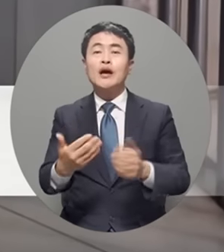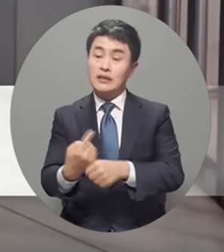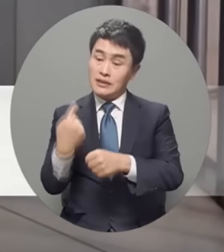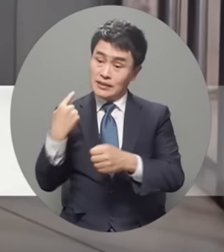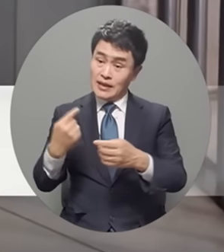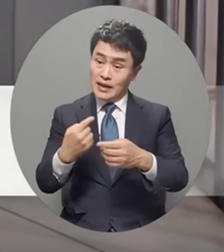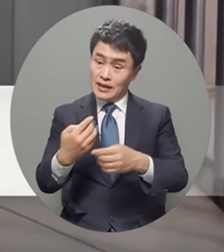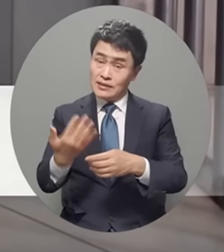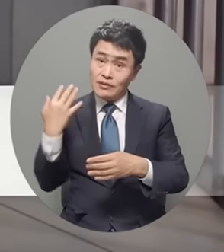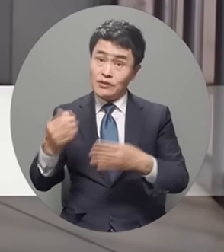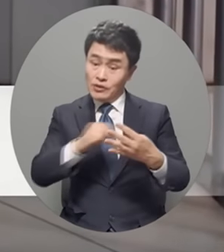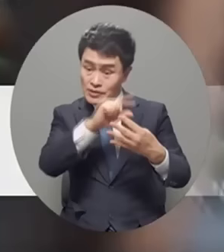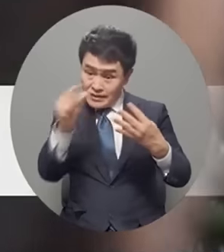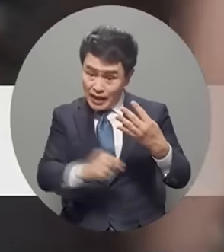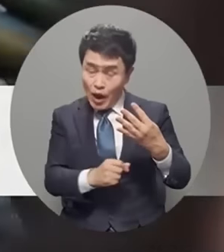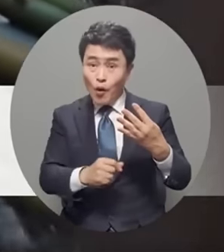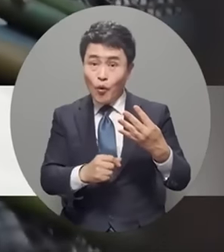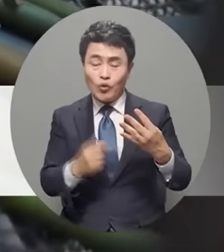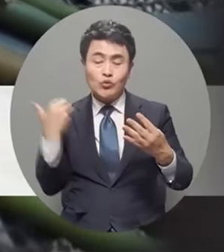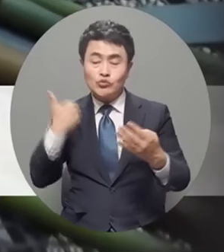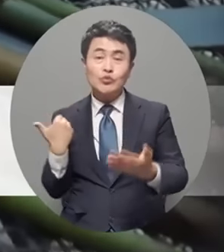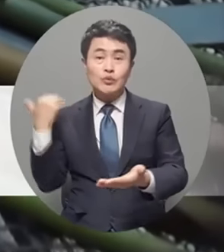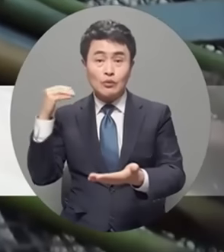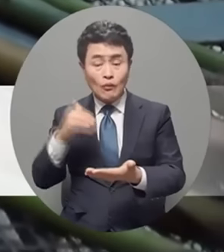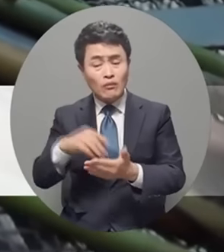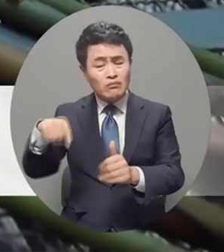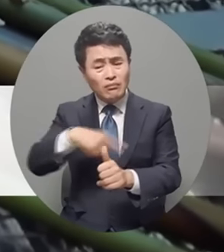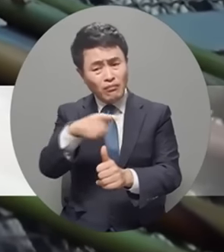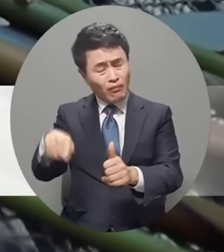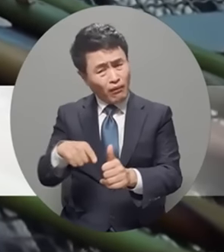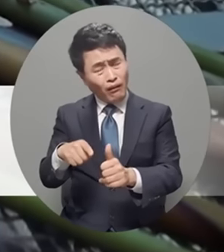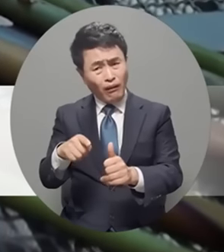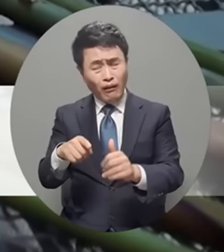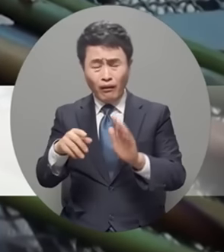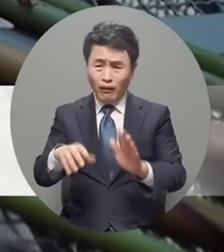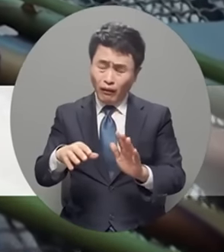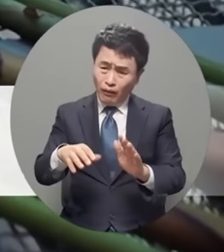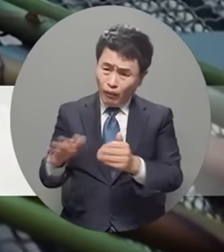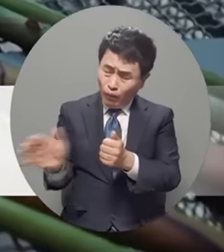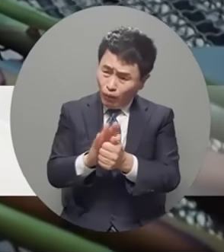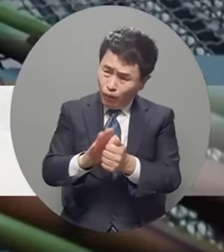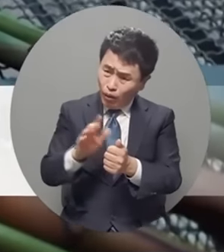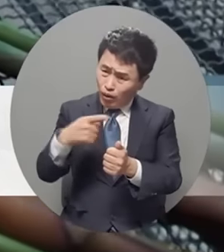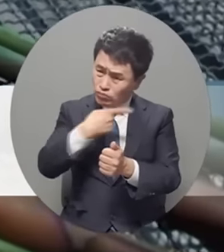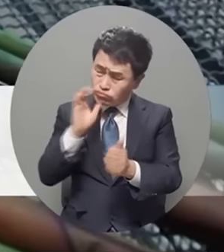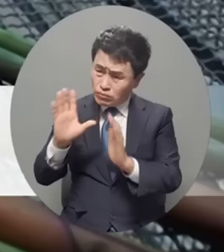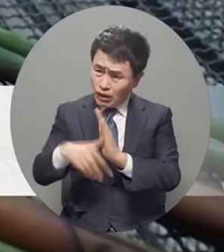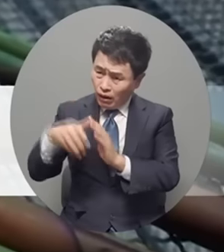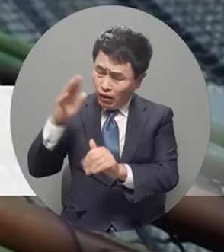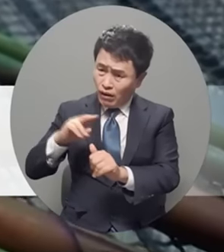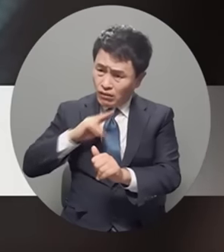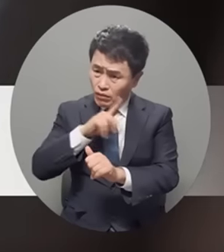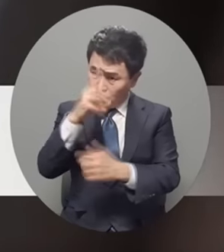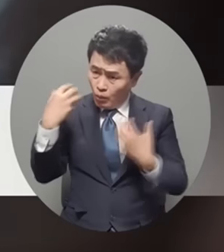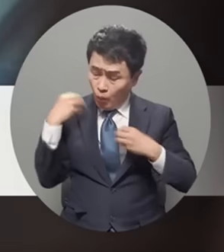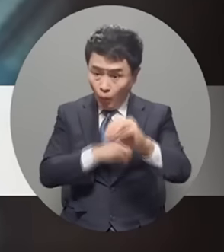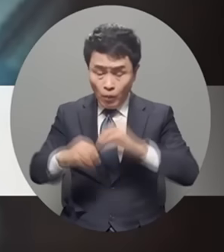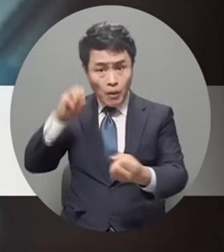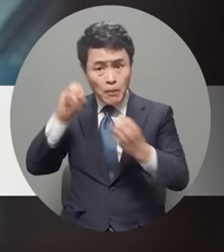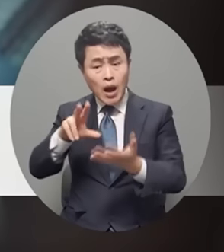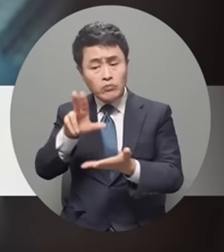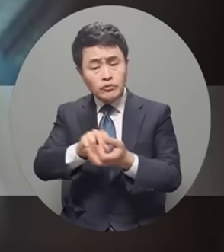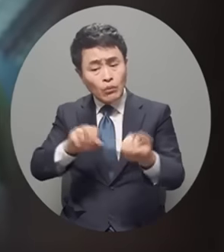중국으로 돌아갔는데 이후 현지에서 열악한 대우를 받고 있다는 학대 의혹이 제기돼 중국 당국이 반박하는 등 논란